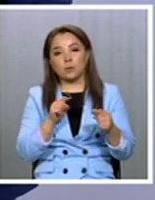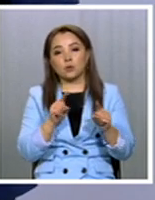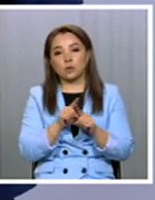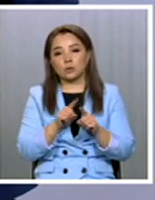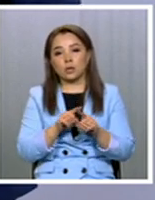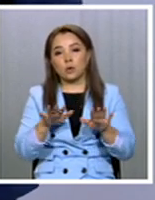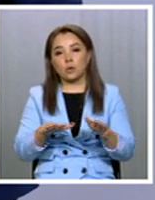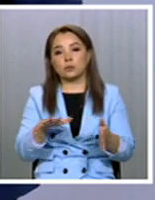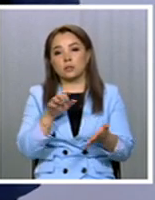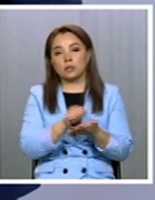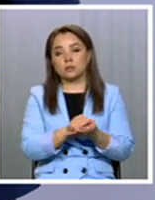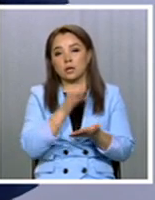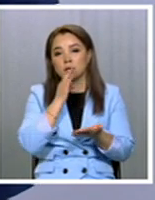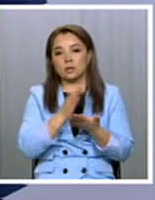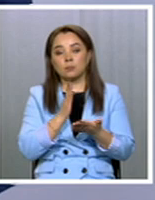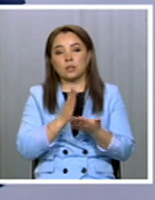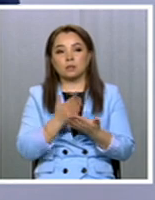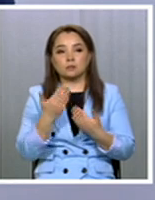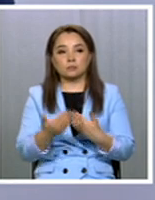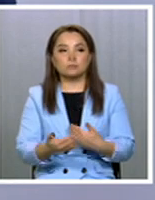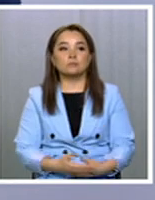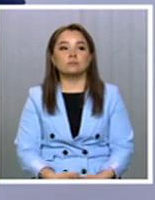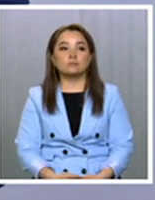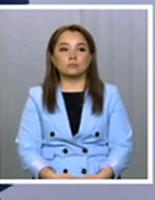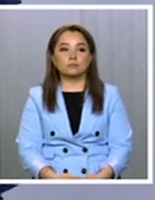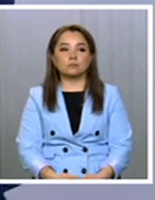орын тапты.